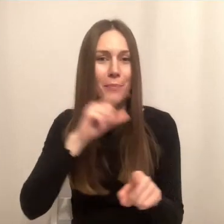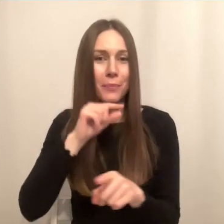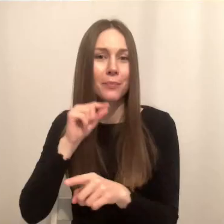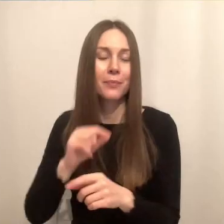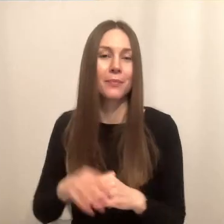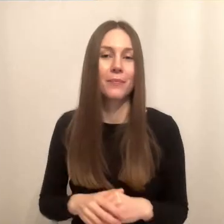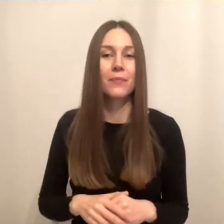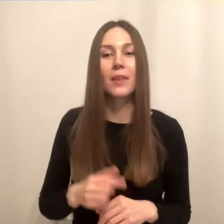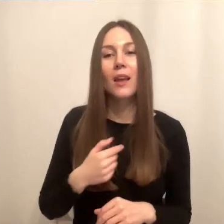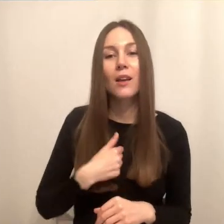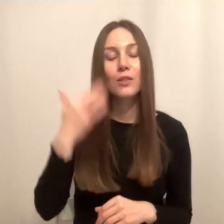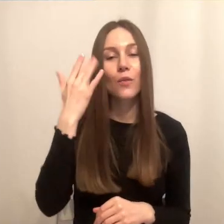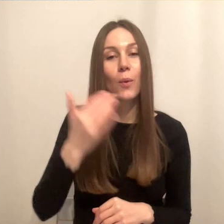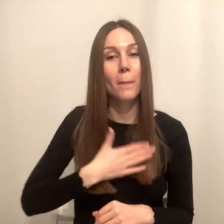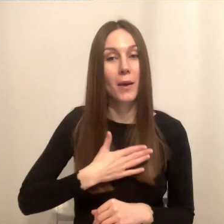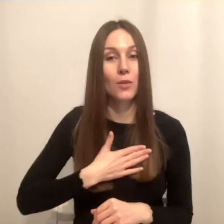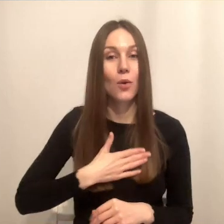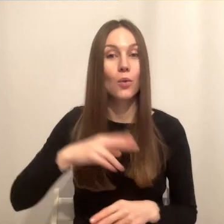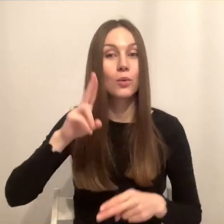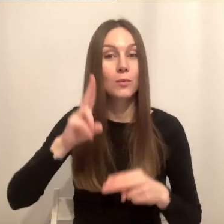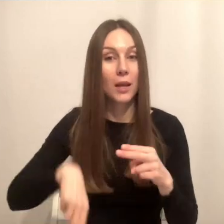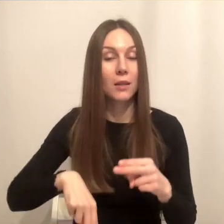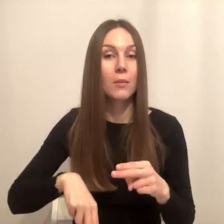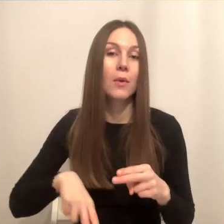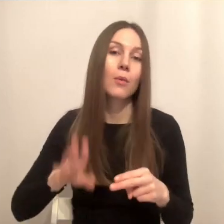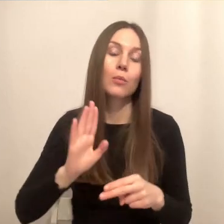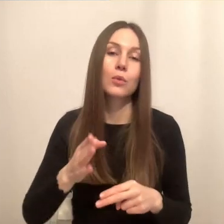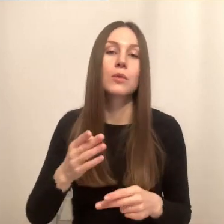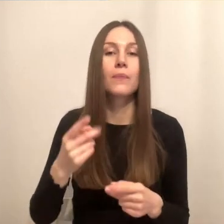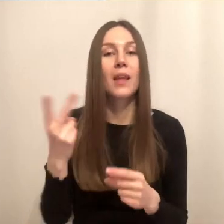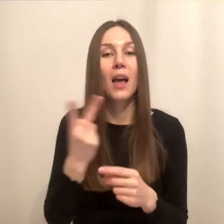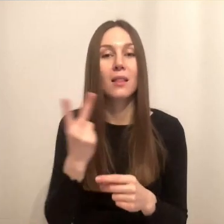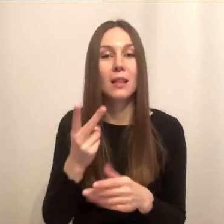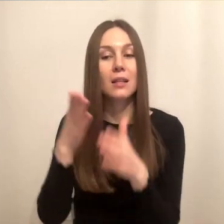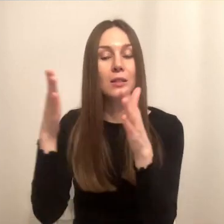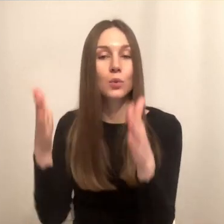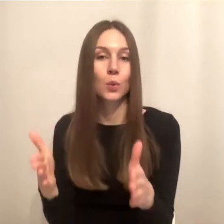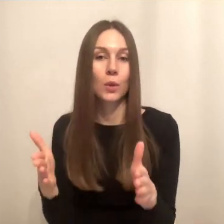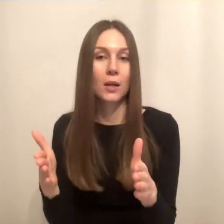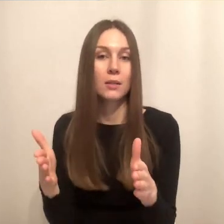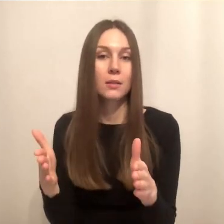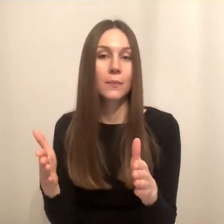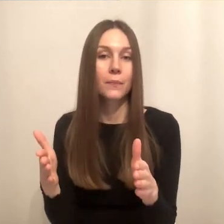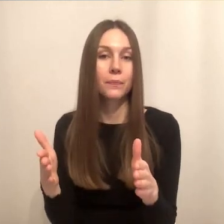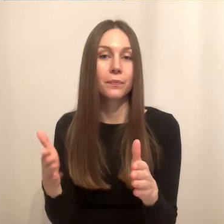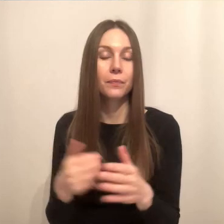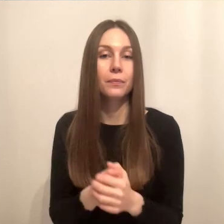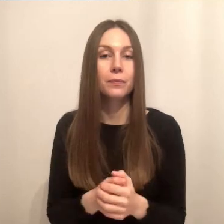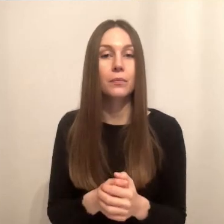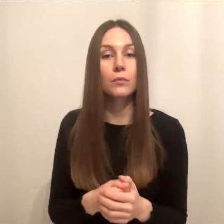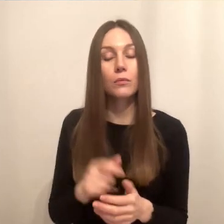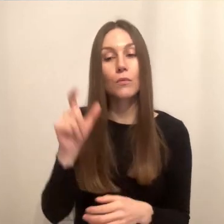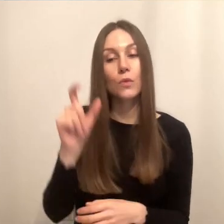mano apsisprendimą lems antram ture, lems to žmogaus